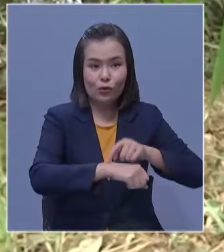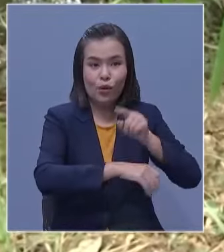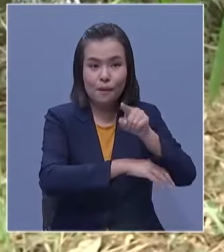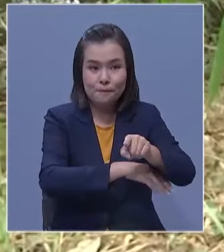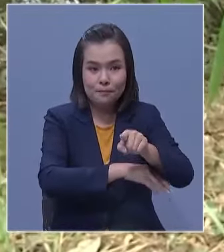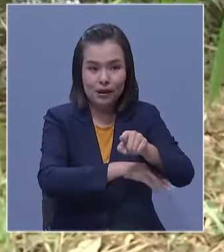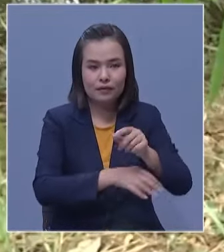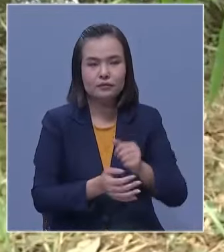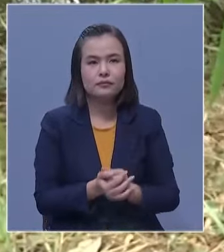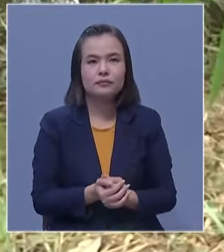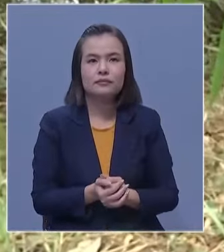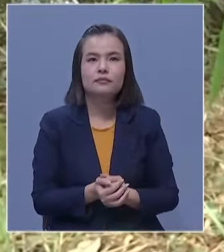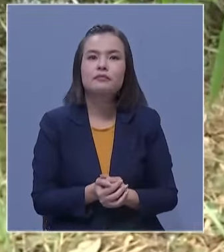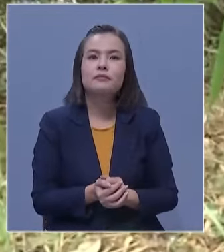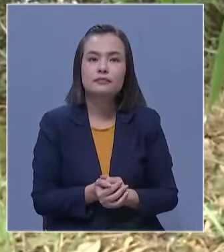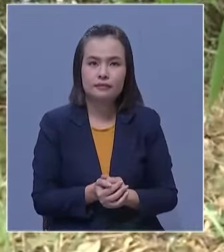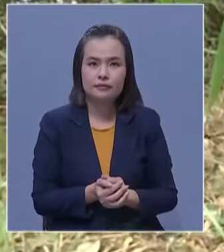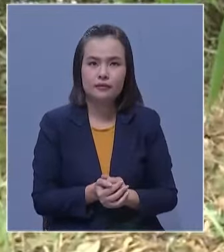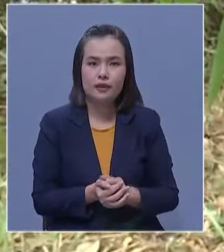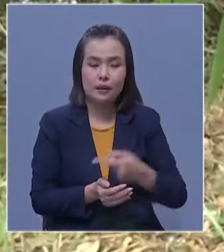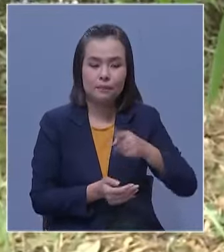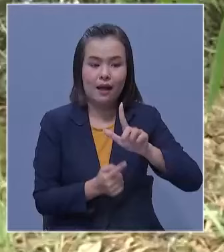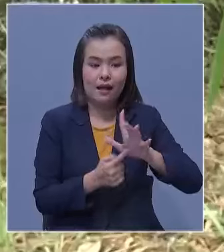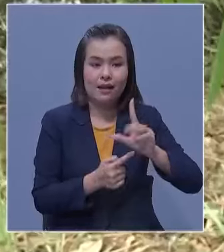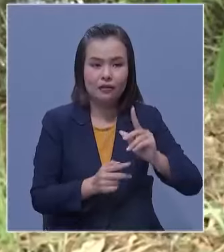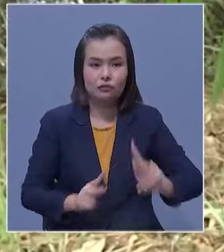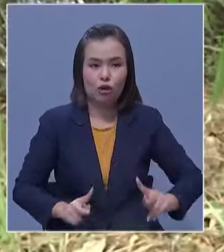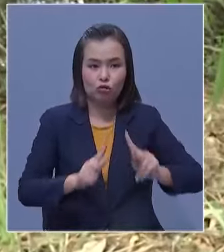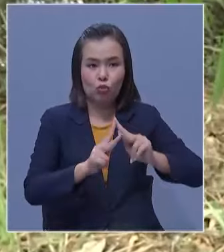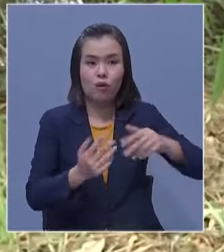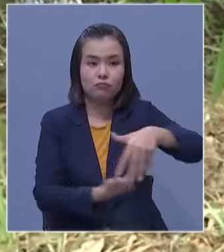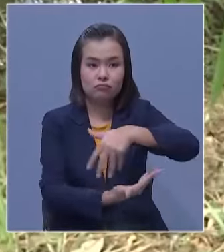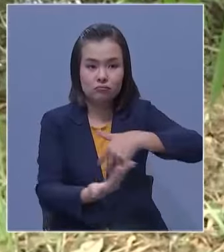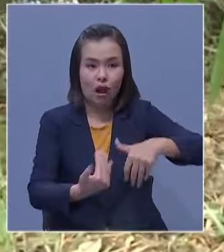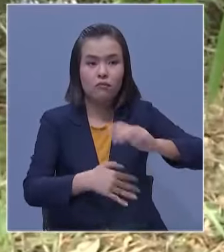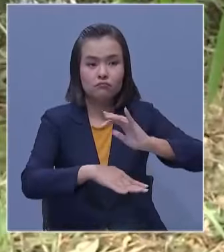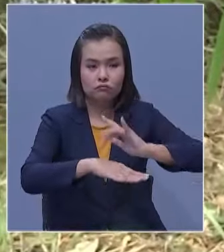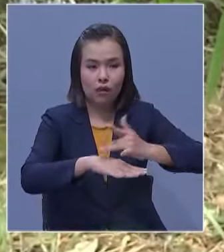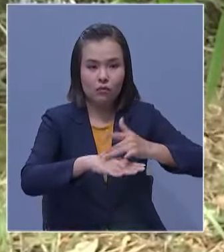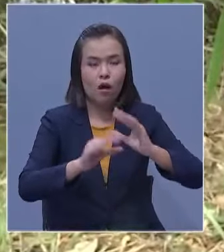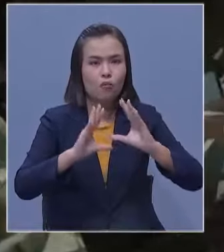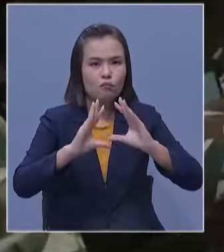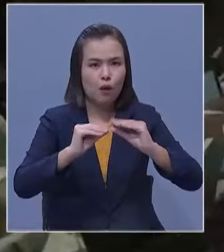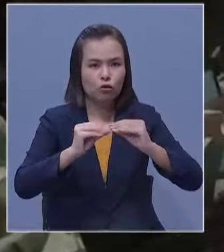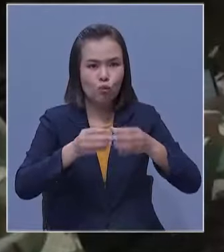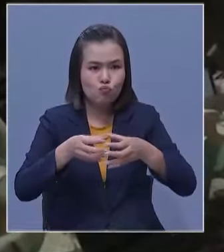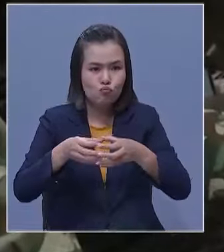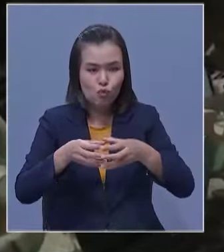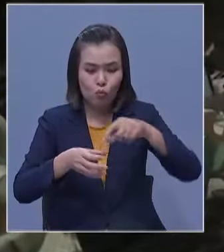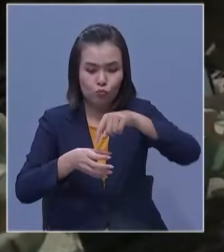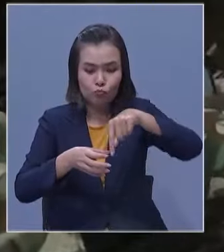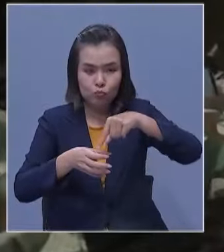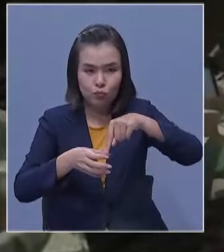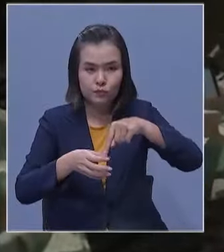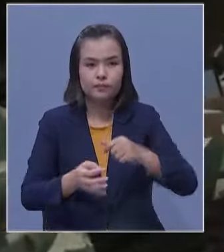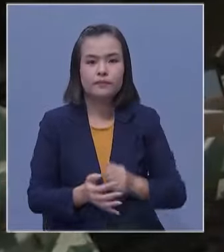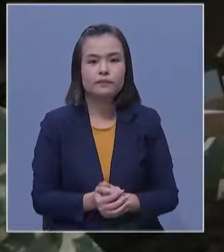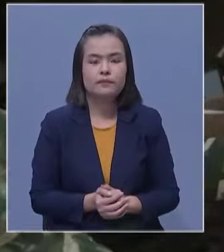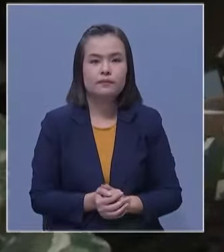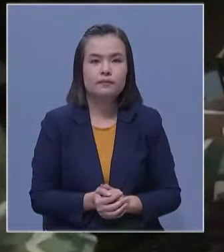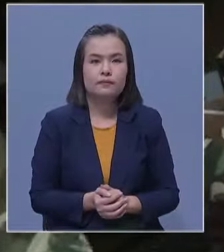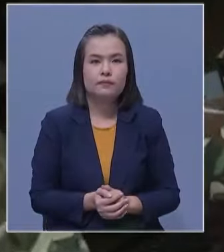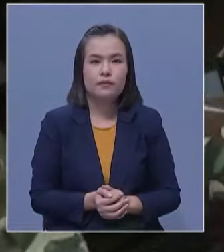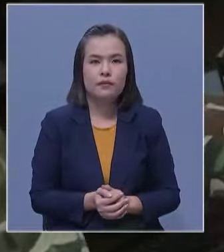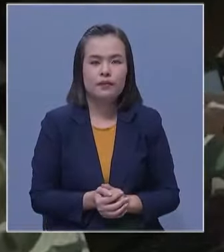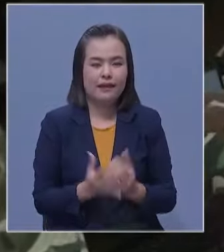นี้คุณจตุพรบุรุษพัฒปลัดกระทรวงทรัพยากรธรรมชาติและสิ่งแวดล้อมจะประชุมเป็นการภายในซึ่งได้เอาเรื่อง